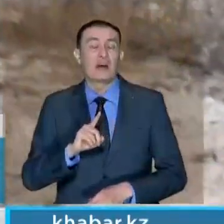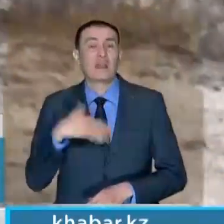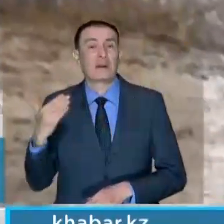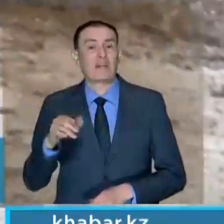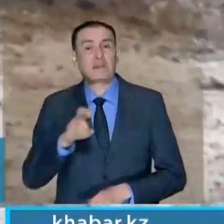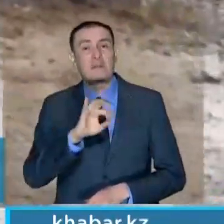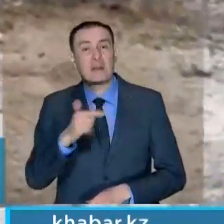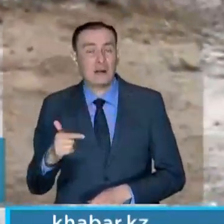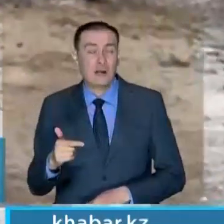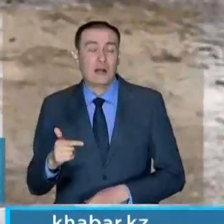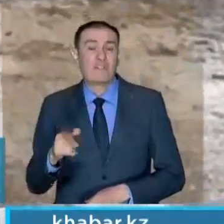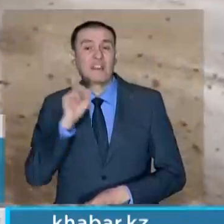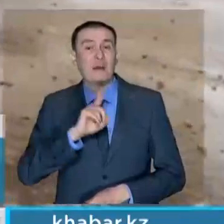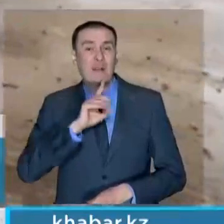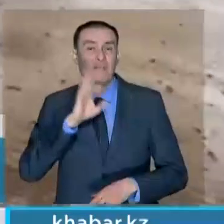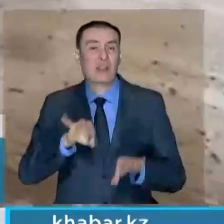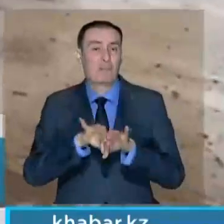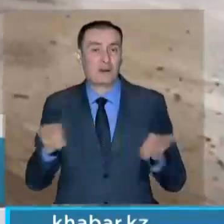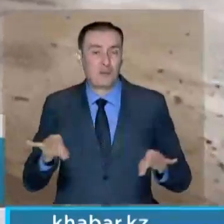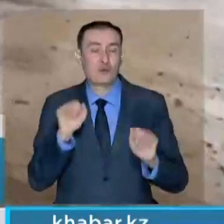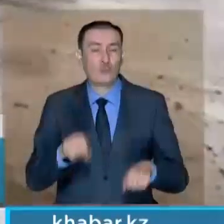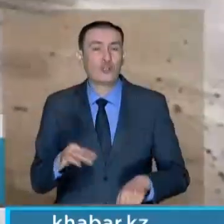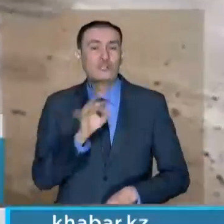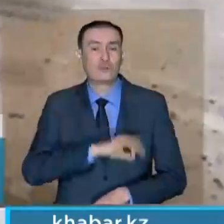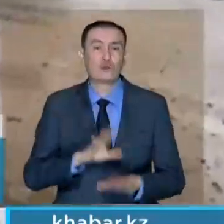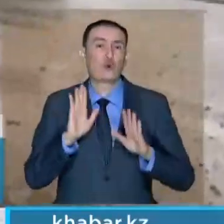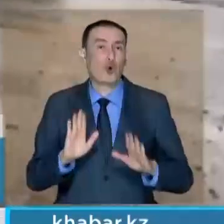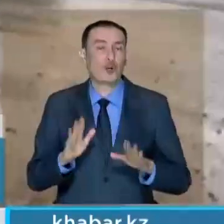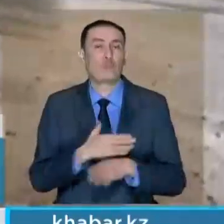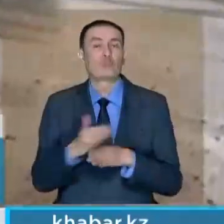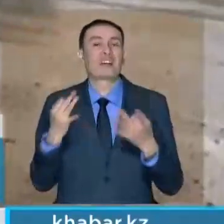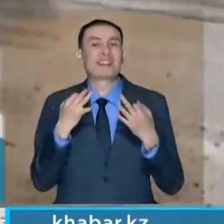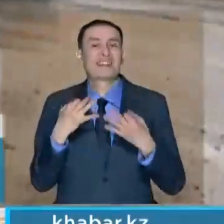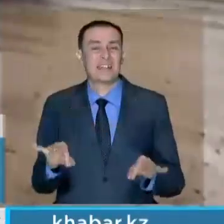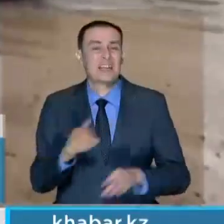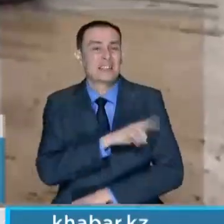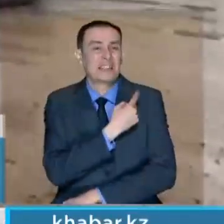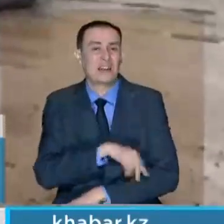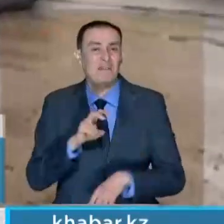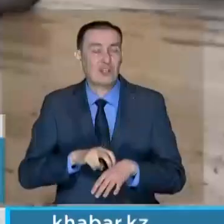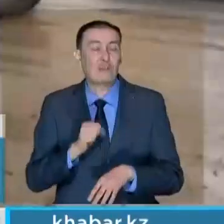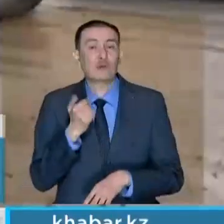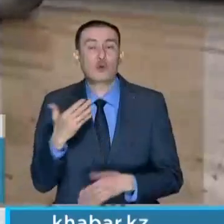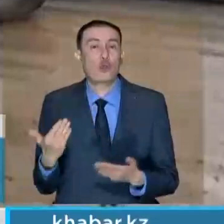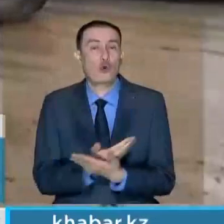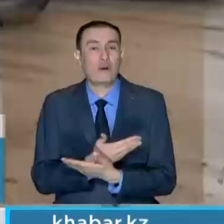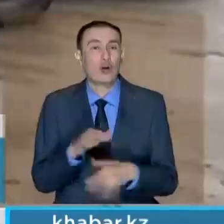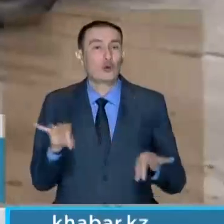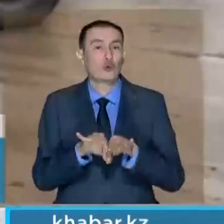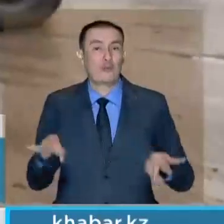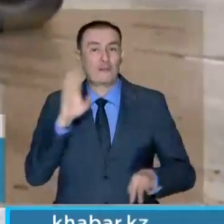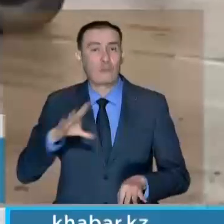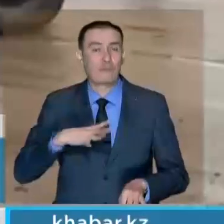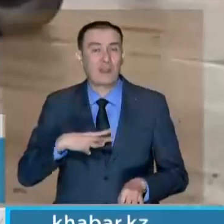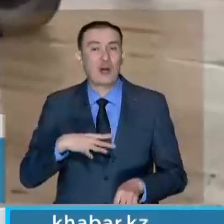располагается частный сектор, временный водопровод. Воду можно будет использовать только после разрешения санврачей, поскольку новый источник водоснабжения